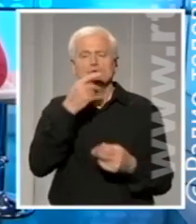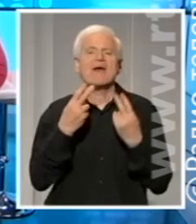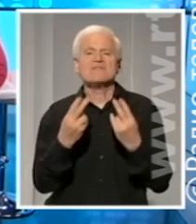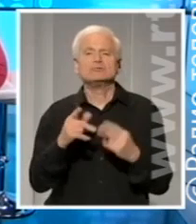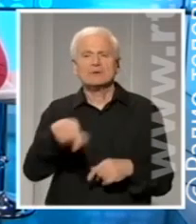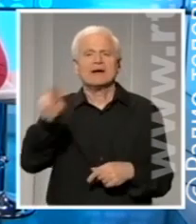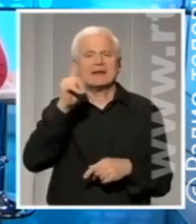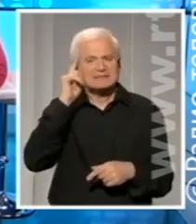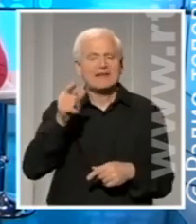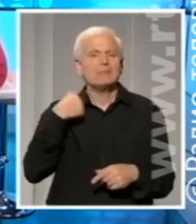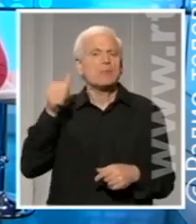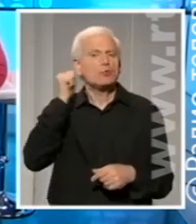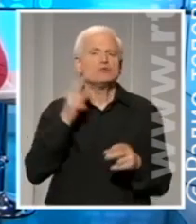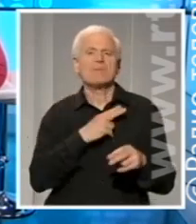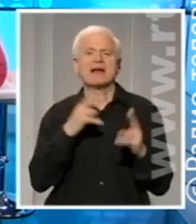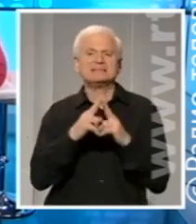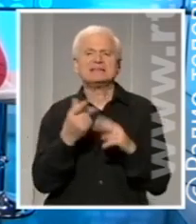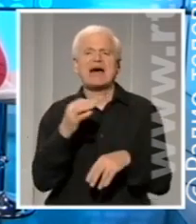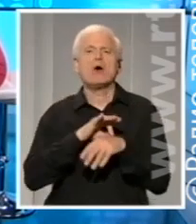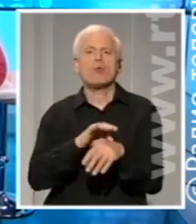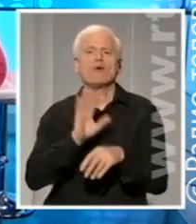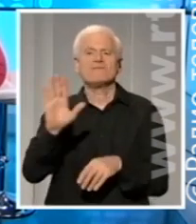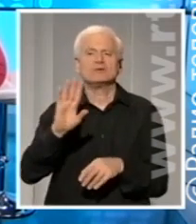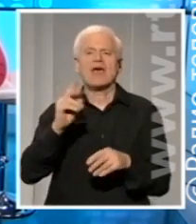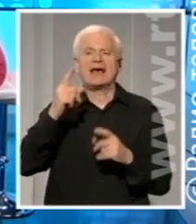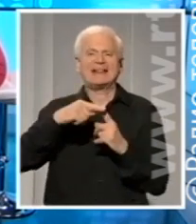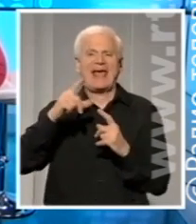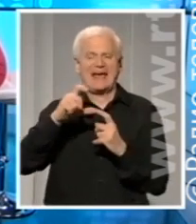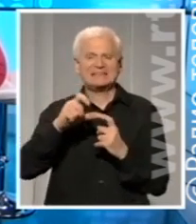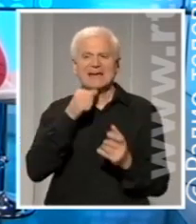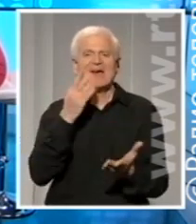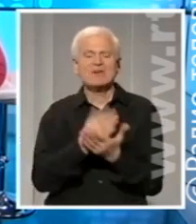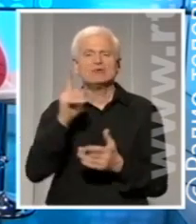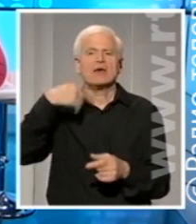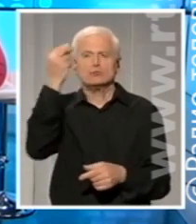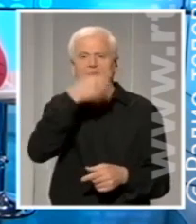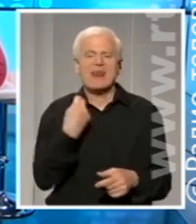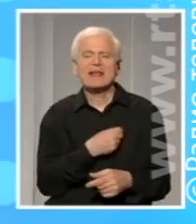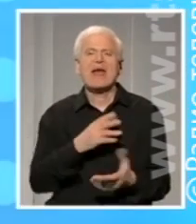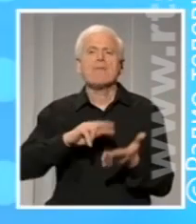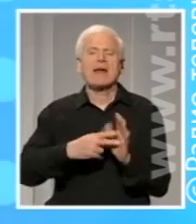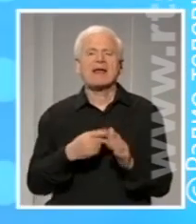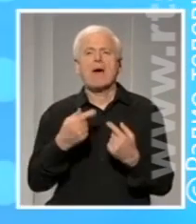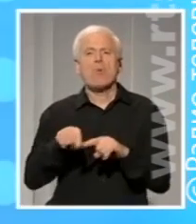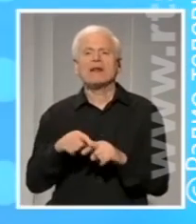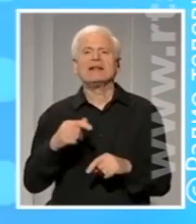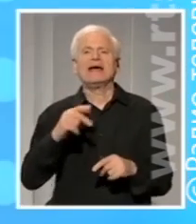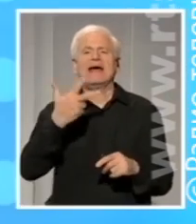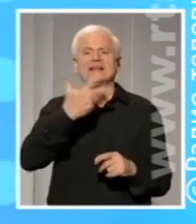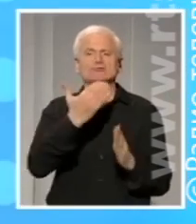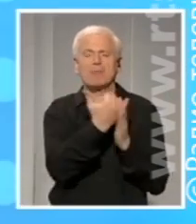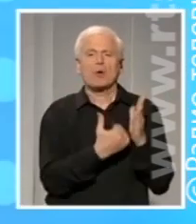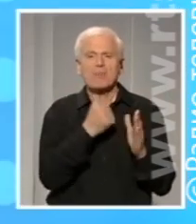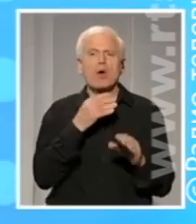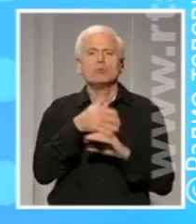važno da znate, mi smo juče imali sastanak sa rukovodstvom vaše kuće i već za sledeću nedelju se planira da pored Trojke i Planete